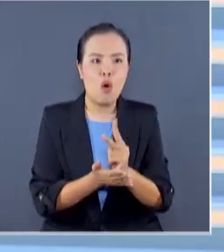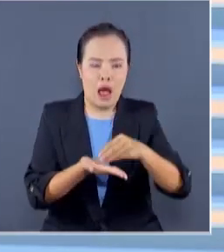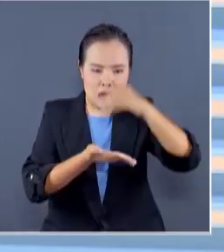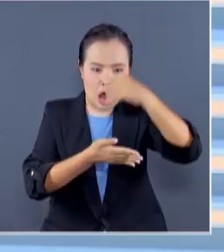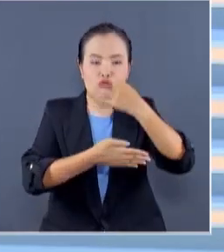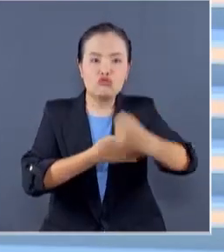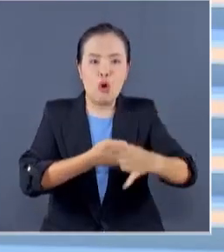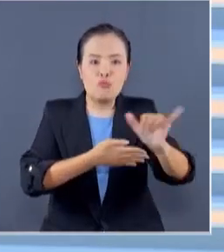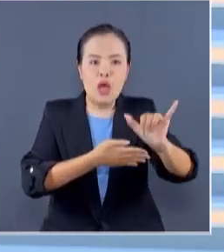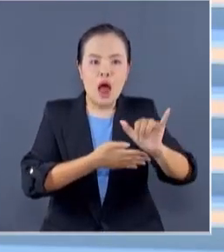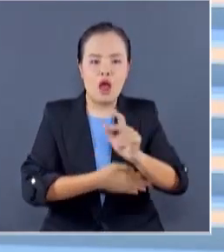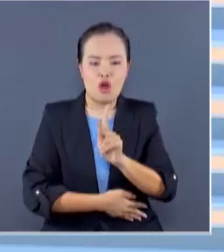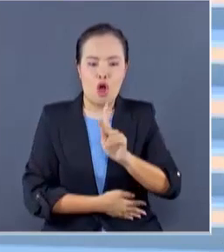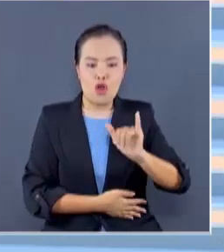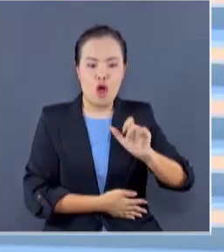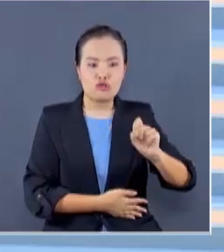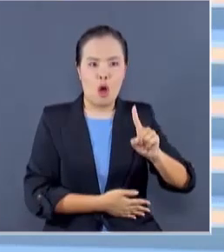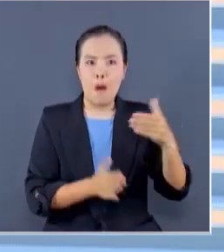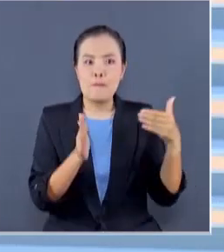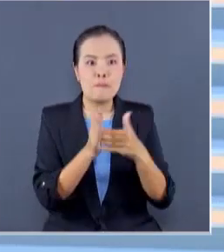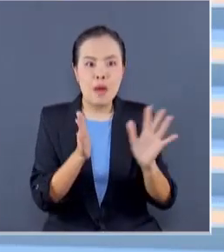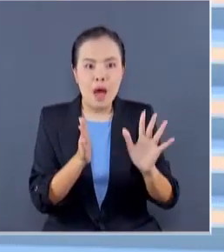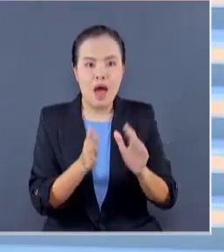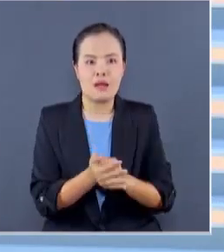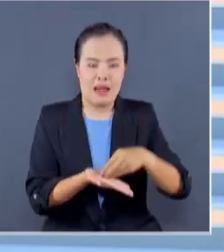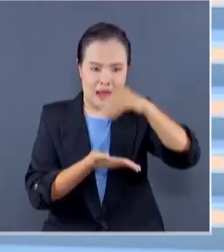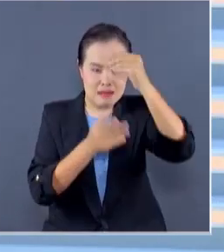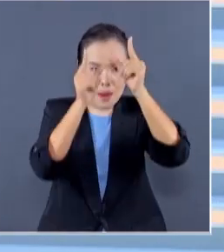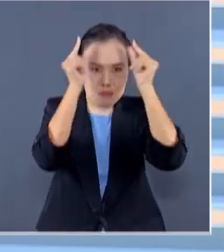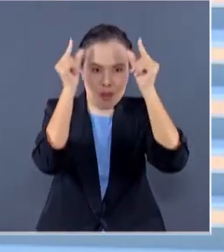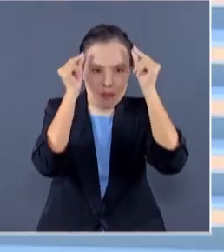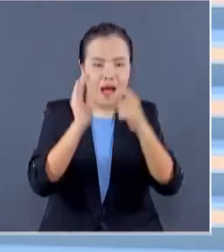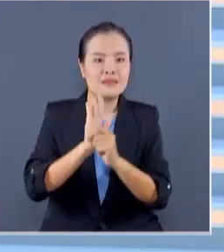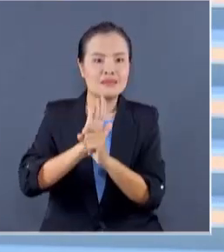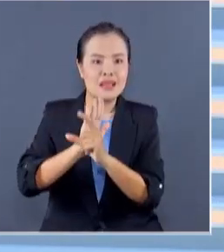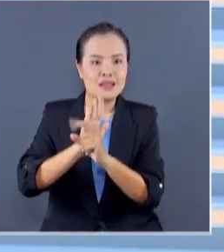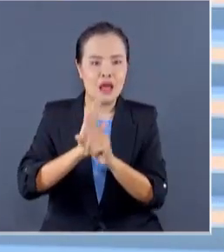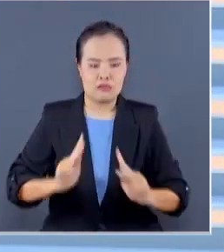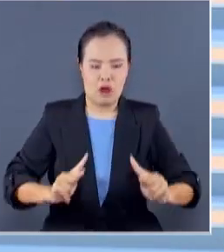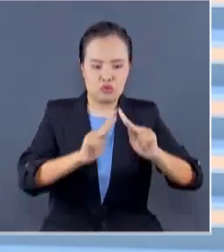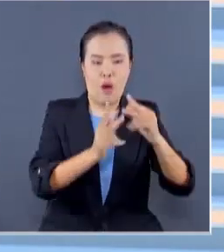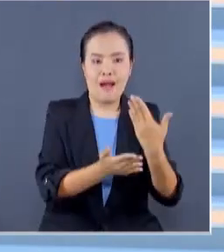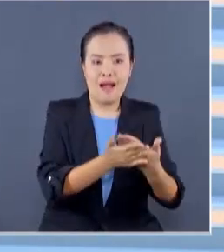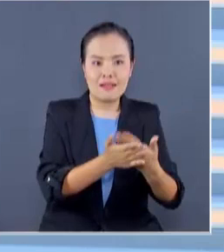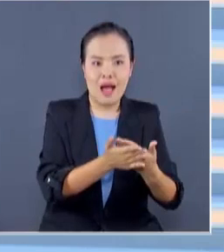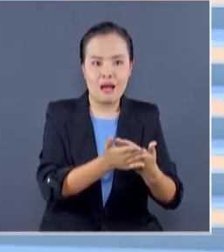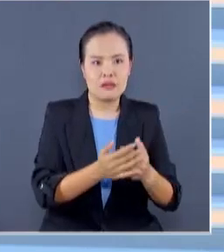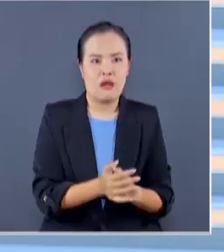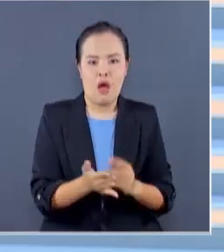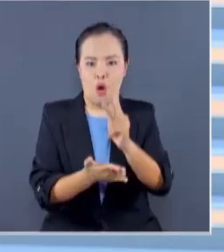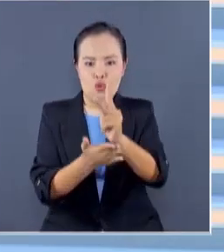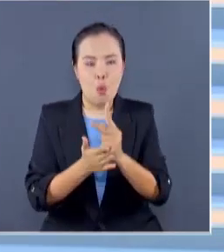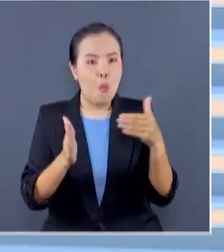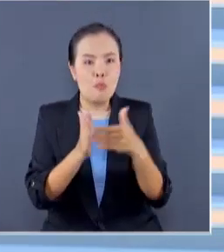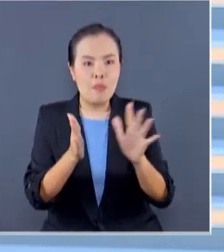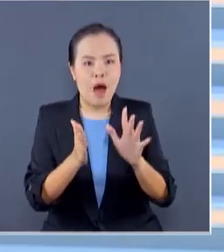ณผู้ชมแฮชแท็กกู้กยศ.ไม่ผ่านเมื่อวานนี้มีเคสนักศึกษาพยาบาลนะฮะจากศรีสะเกษบุกกระทรวงการคลังเลยเพราะกู้ไม่ผ่านเลยต้องมาร้องน